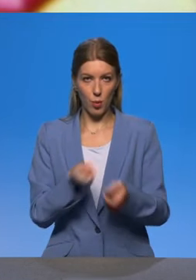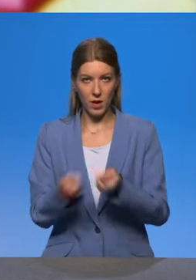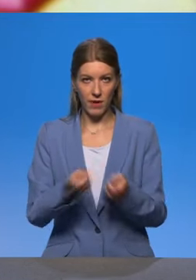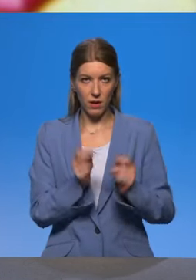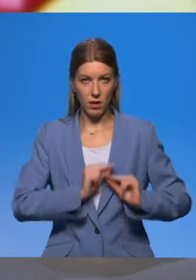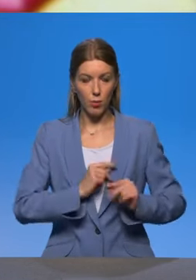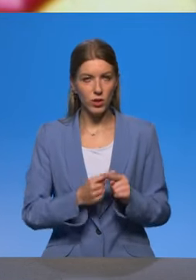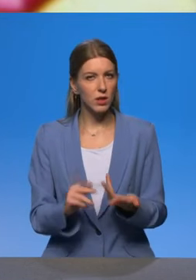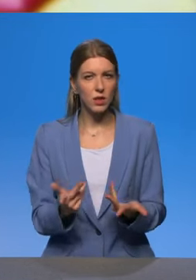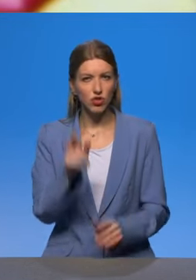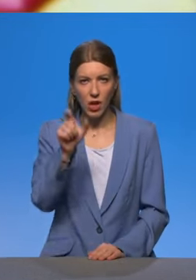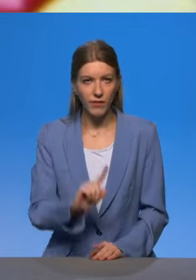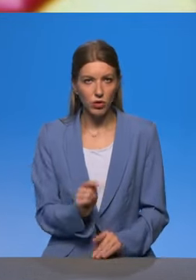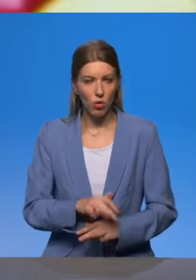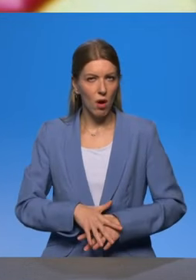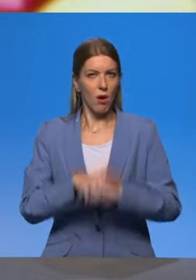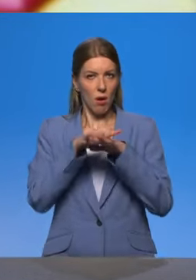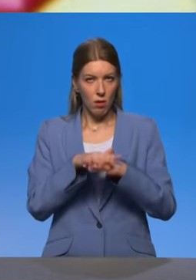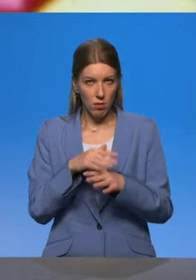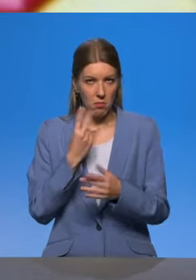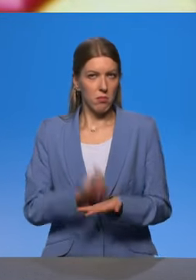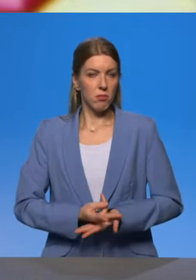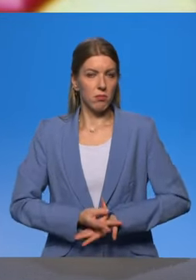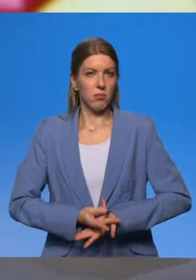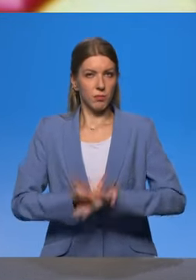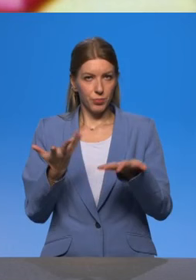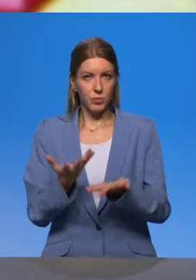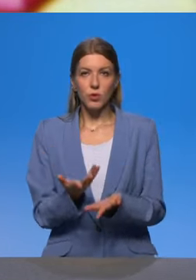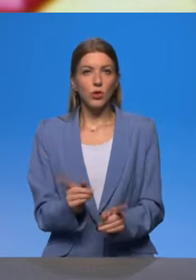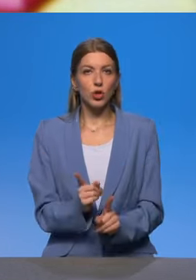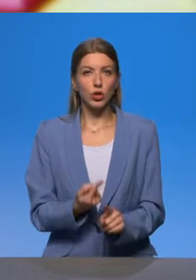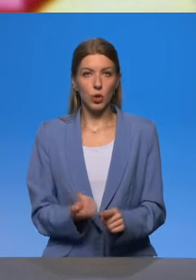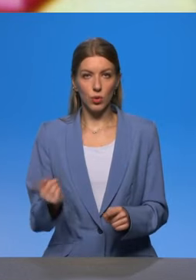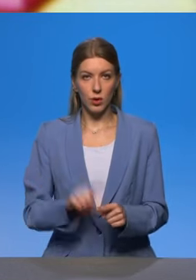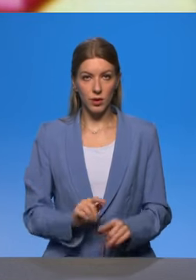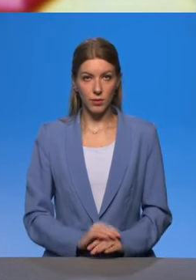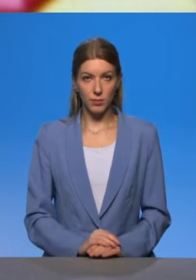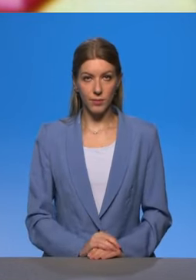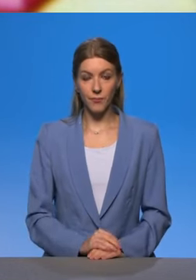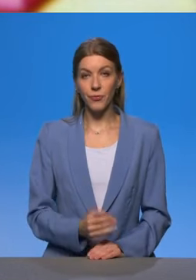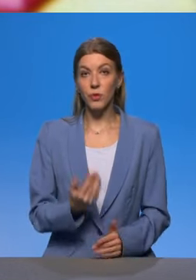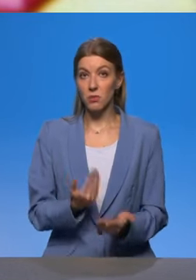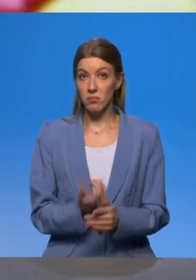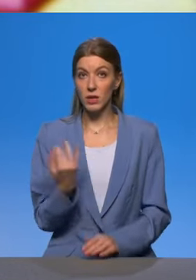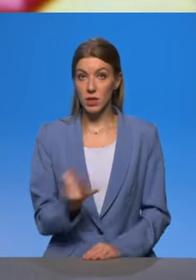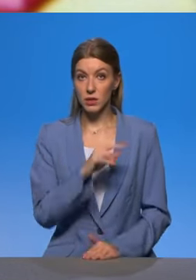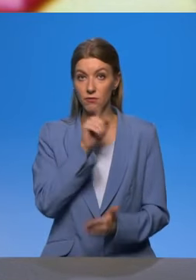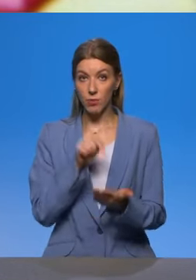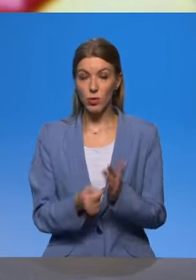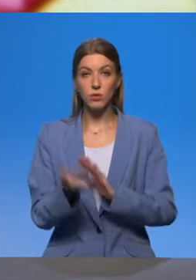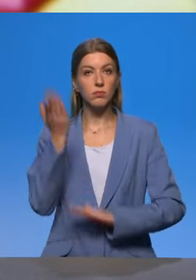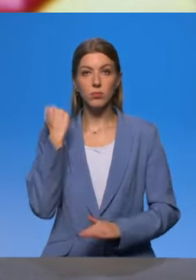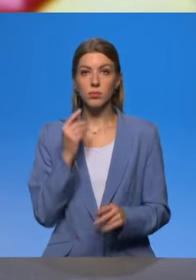да? Демонстративно как-то? Очень замечательный вопрос. Просто иногда это не называли каким-то особым термином. И сейчас,